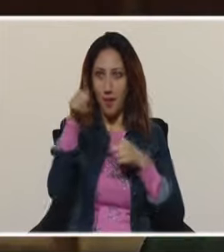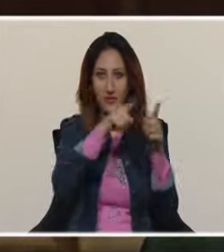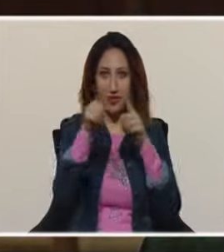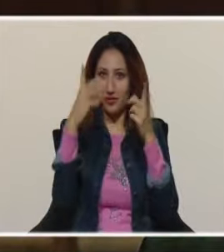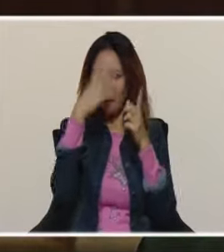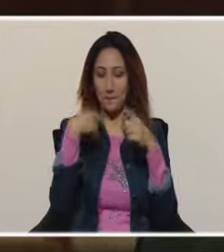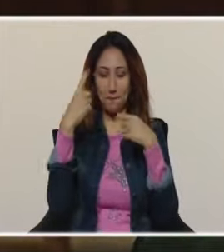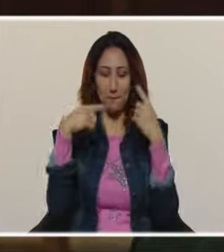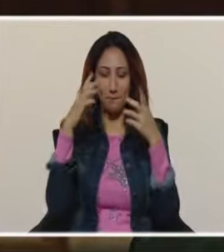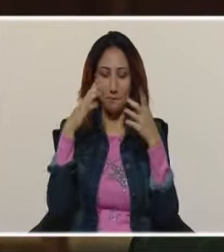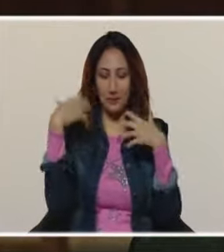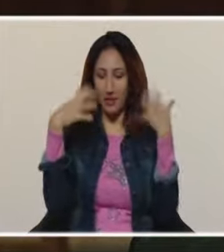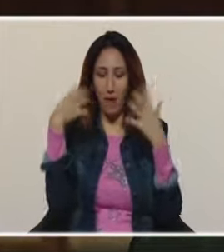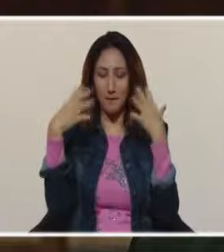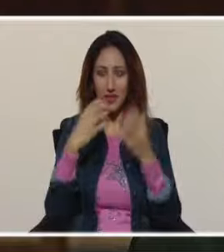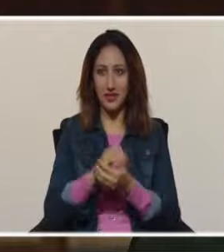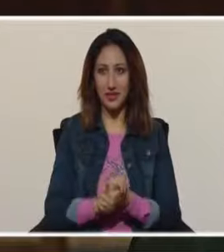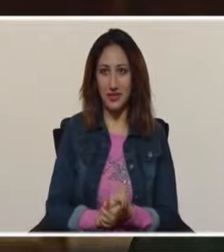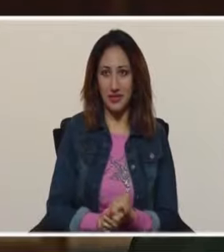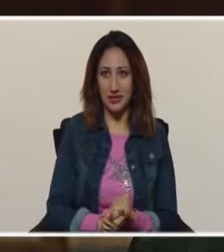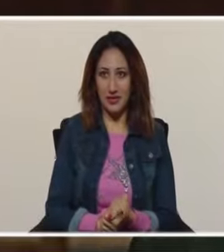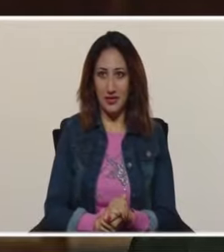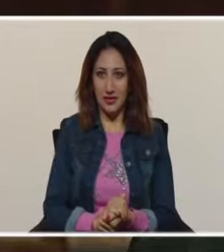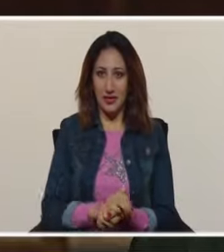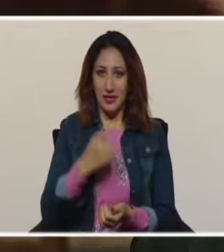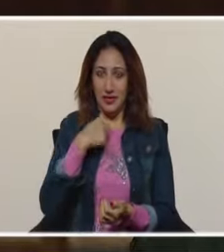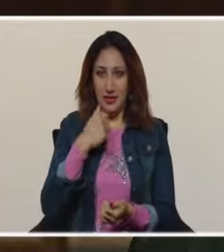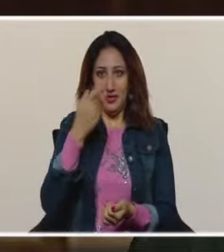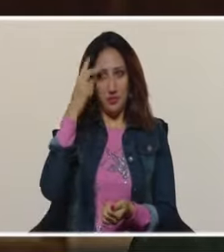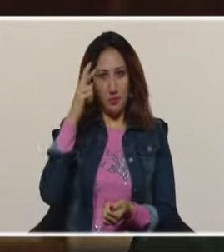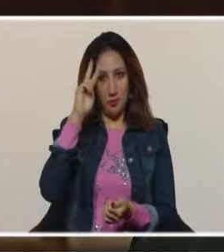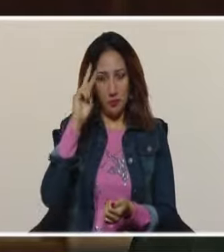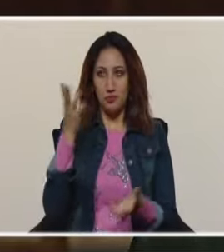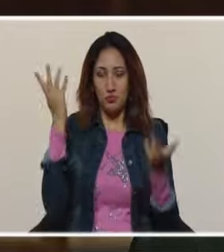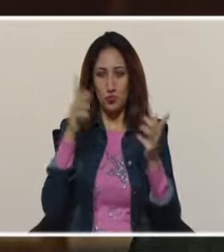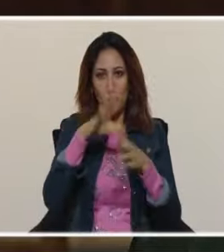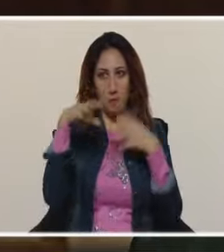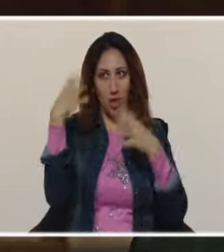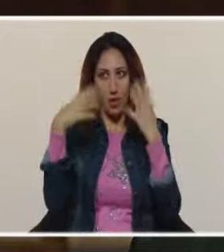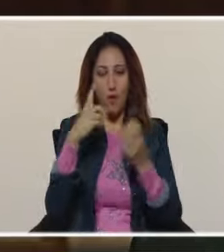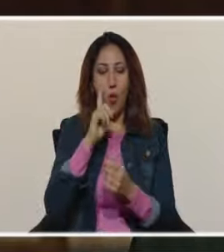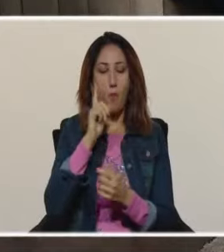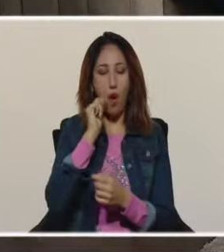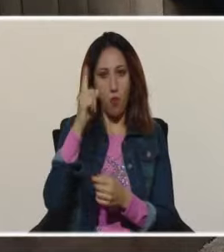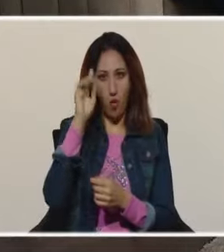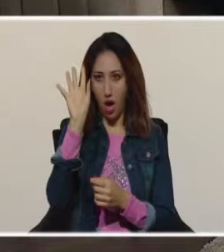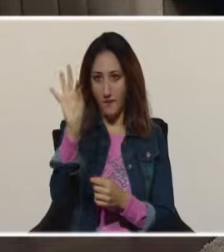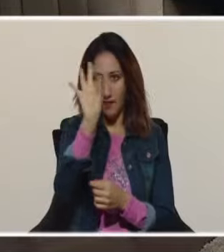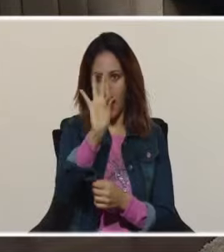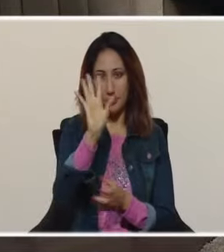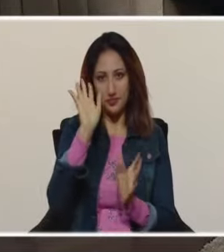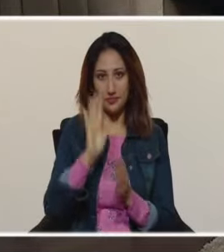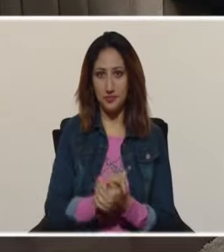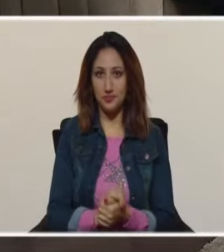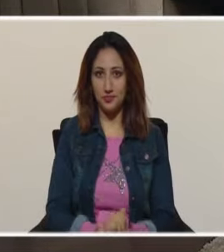حاجه. عموما ايا كان انا بكلم مع مين فيكم، اكيد اهاليكم عارفينكم، والله تيهم حتى ما